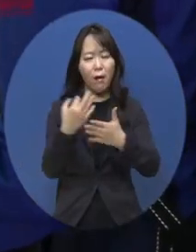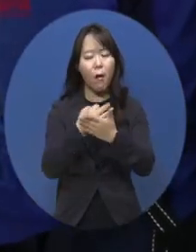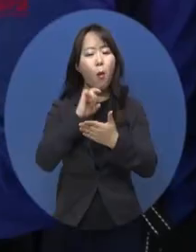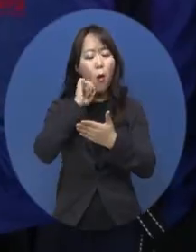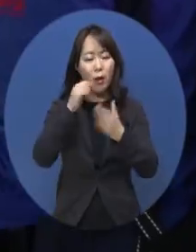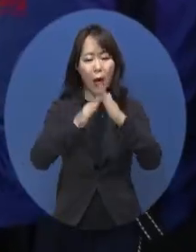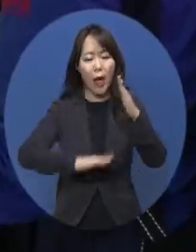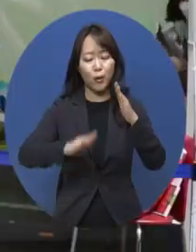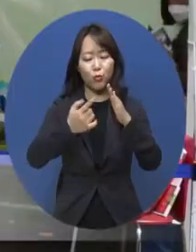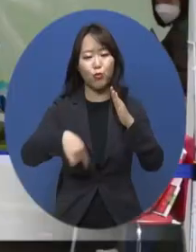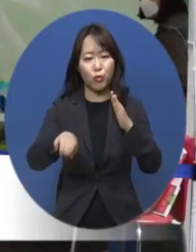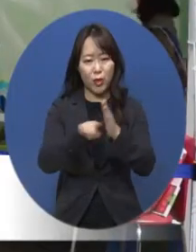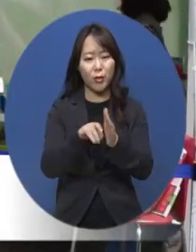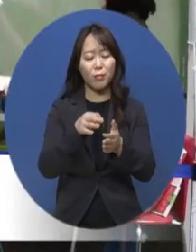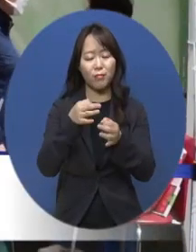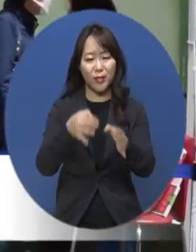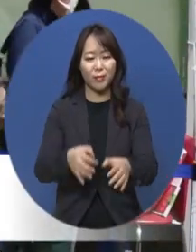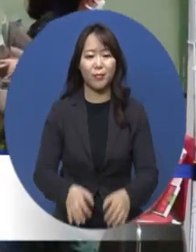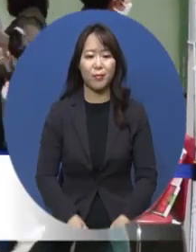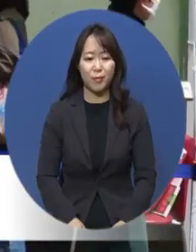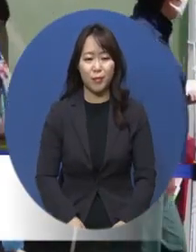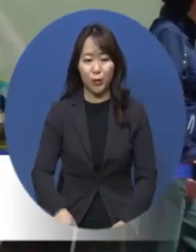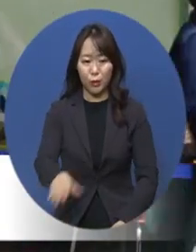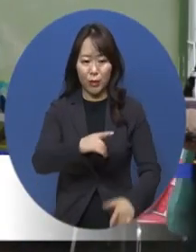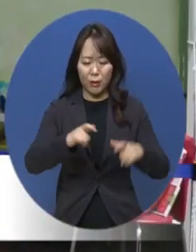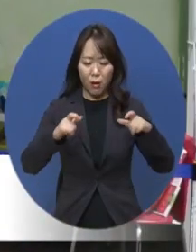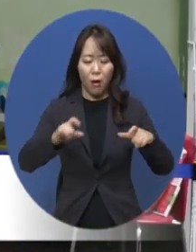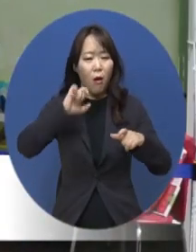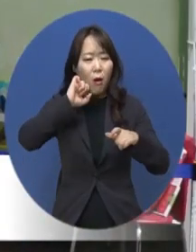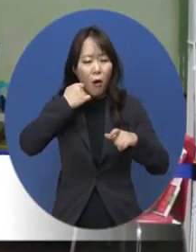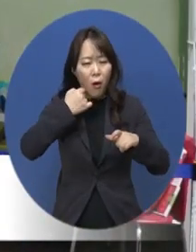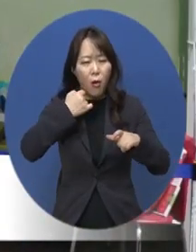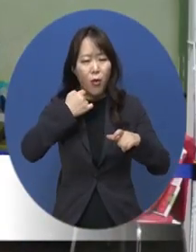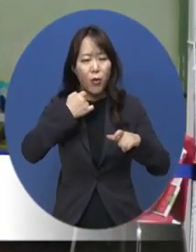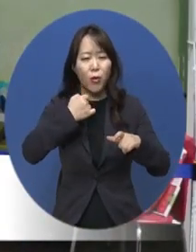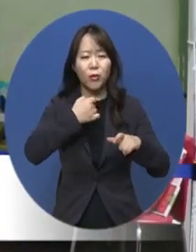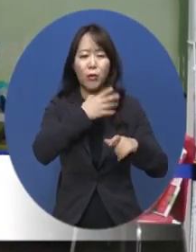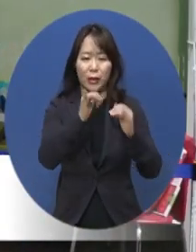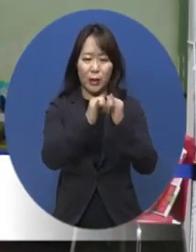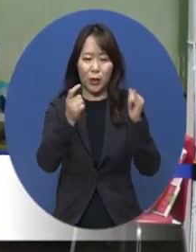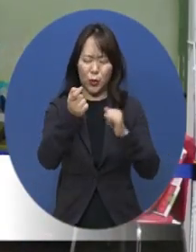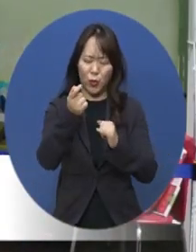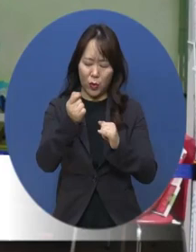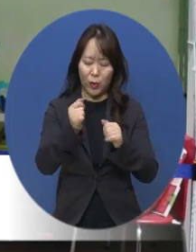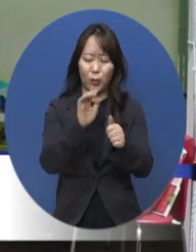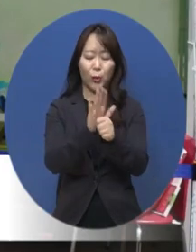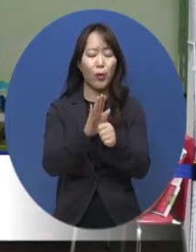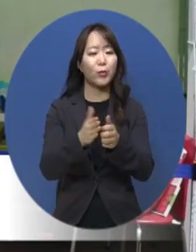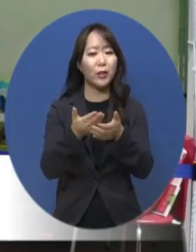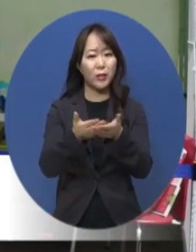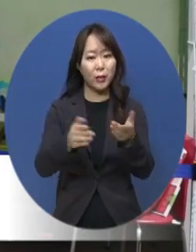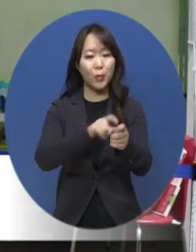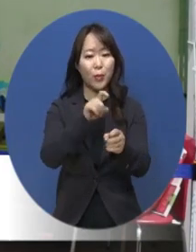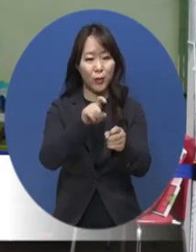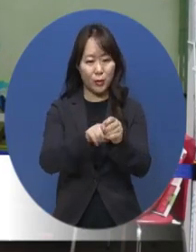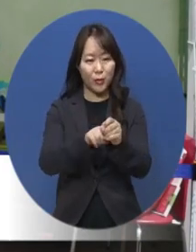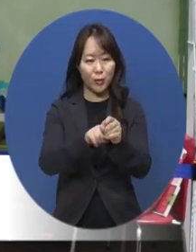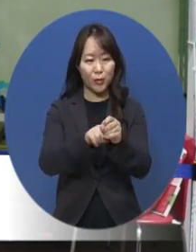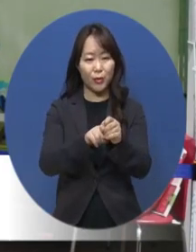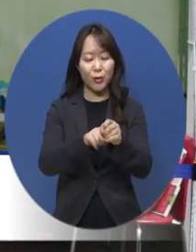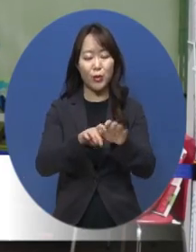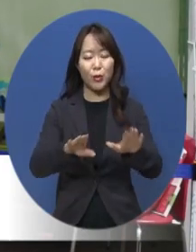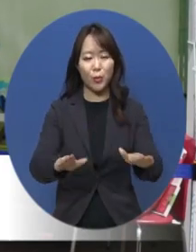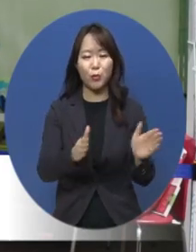전액 기부됩니다. 바자회를 통해서 우리 지역에 어려움을 겪고 있는 어르신들에게 조금이나마 도움이 되었으면 하는